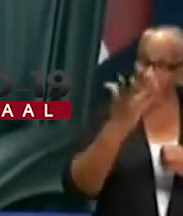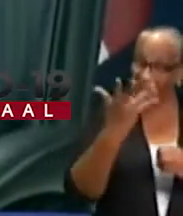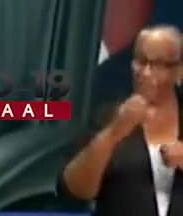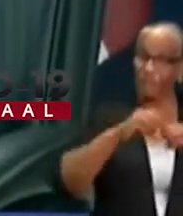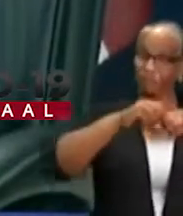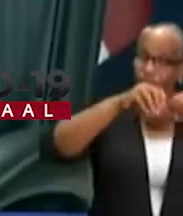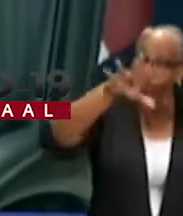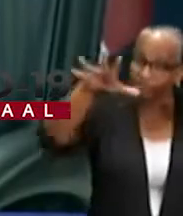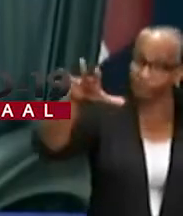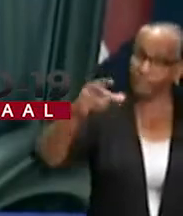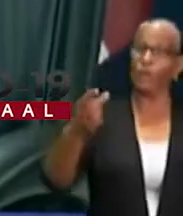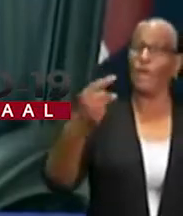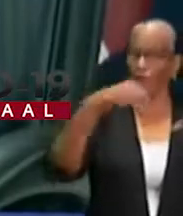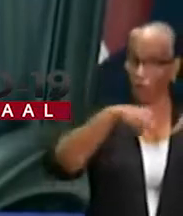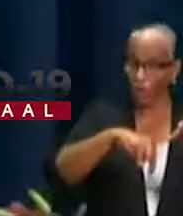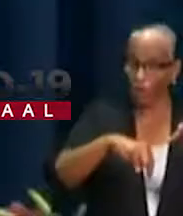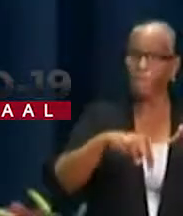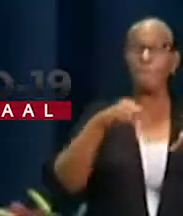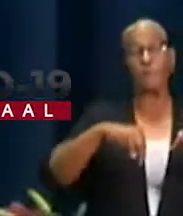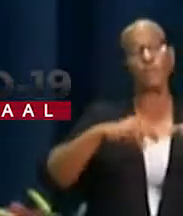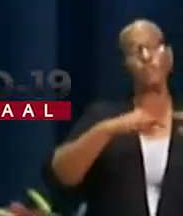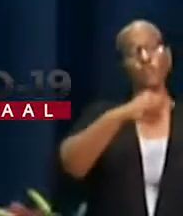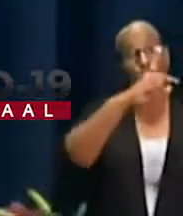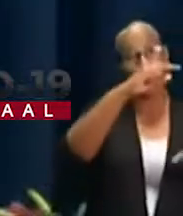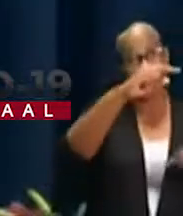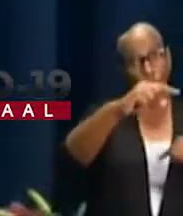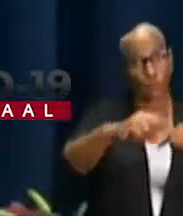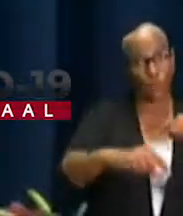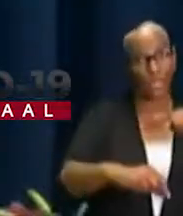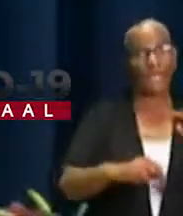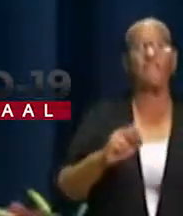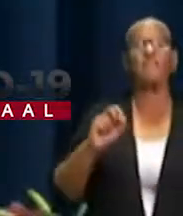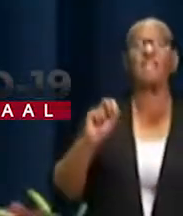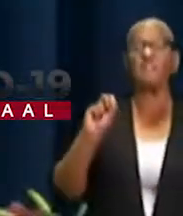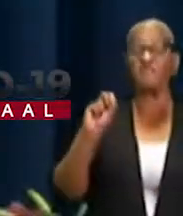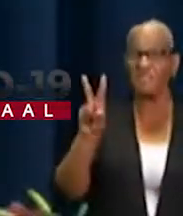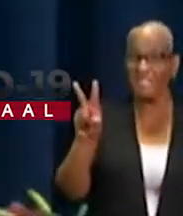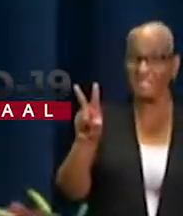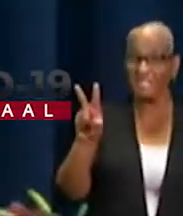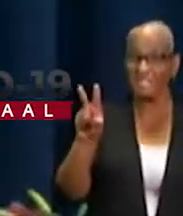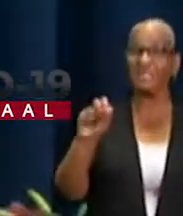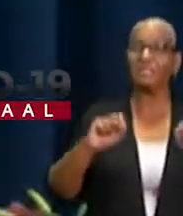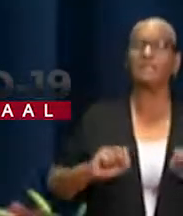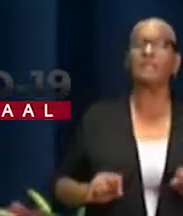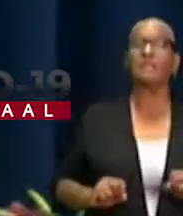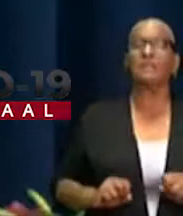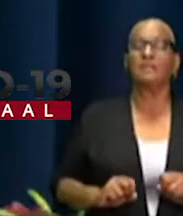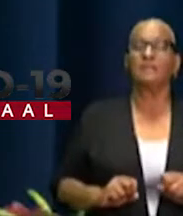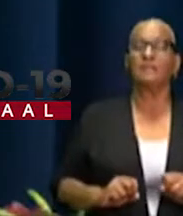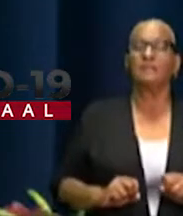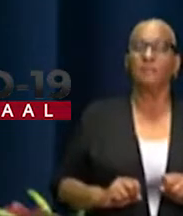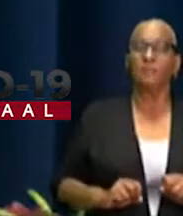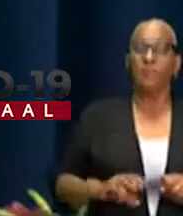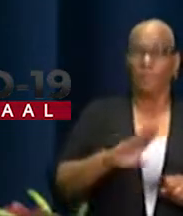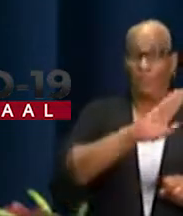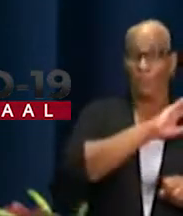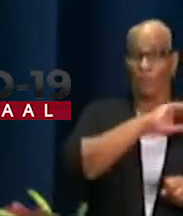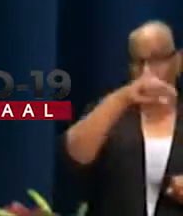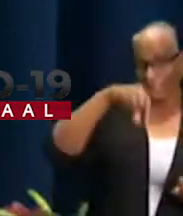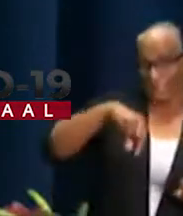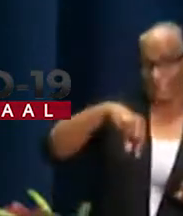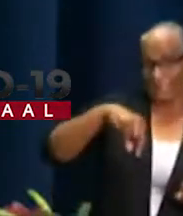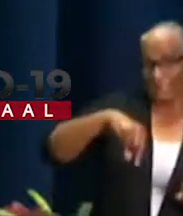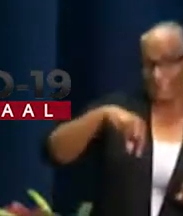ontwikkelingen, ook met betrekking tot het virus en uiteraard ook de op dit moment dat er